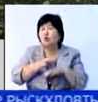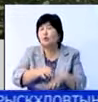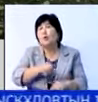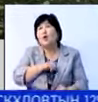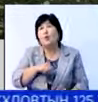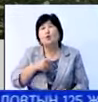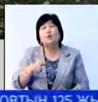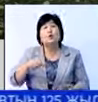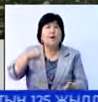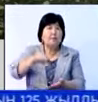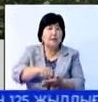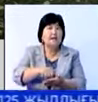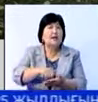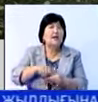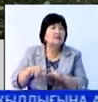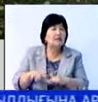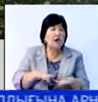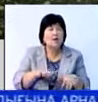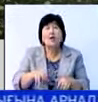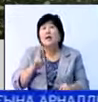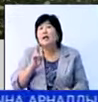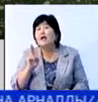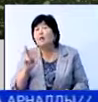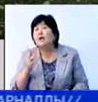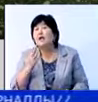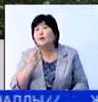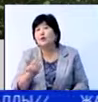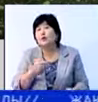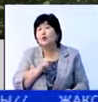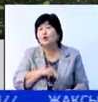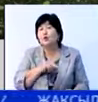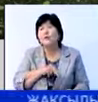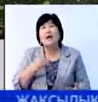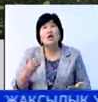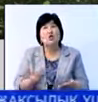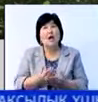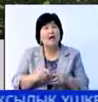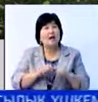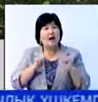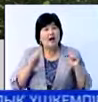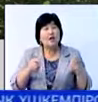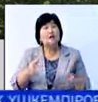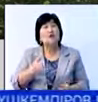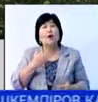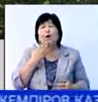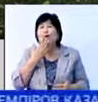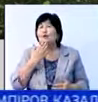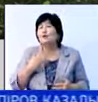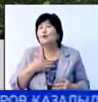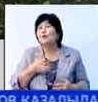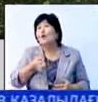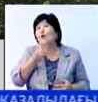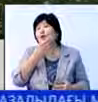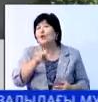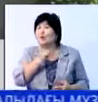өзі соның басығасында жүріп, кімде кім сол жұмыстан жаңалық ашатын болса, соған сүйсініп, соның